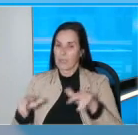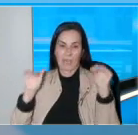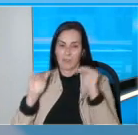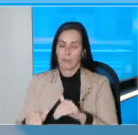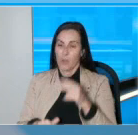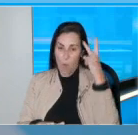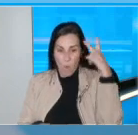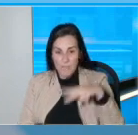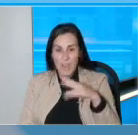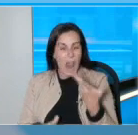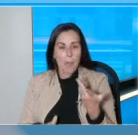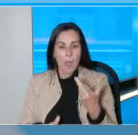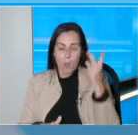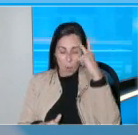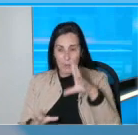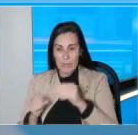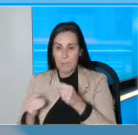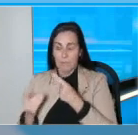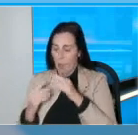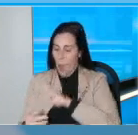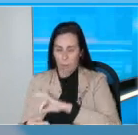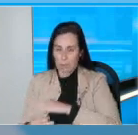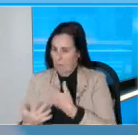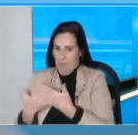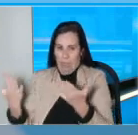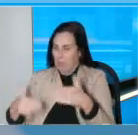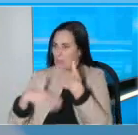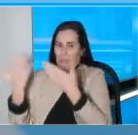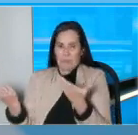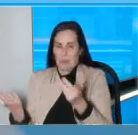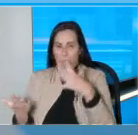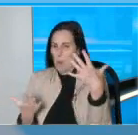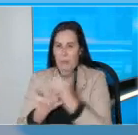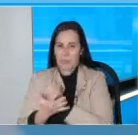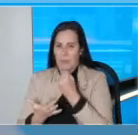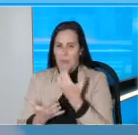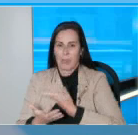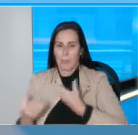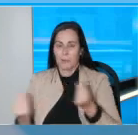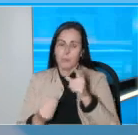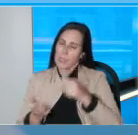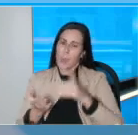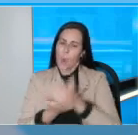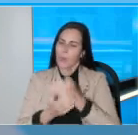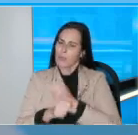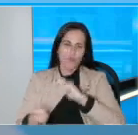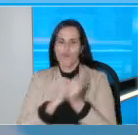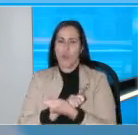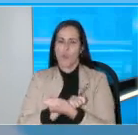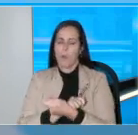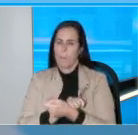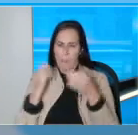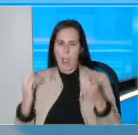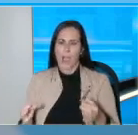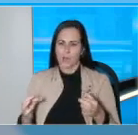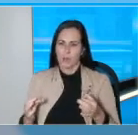למסקנה שהמסע ומתן בעצם עם רוסיה לא מוביל אותו לשום מקום, והוא לא מצליח לייצר תוצאה, ולכן הוא החליט לעשות שינוי של 180